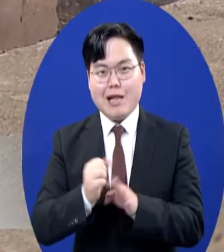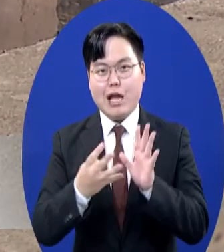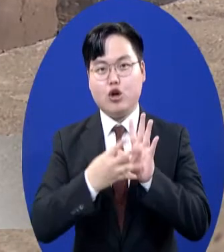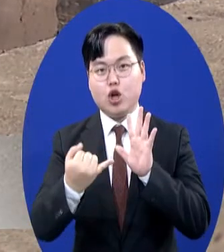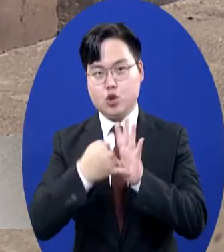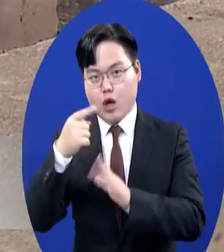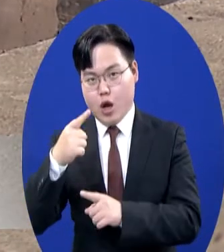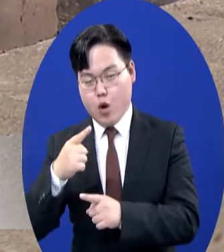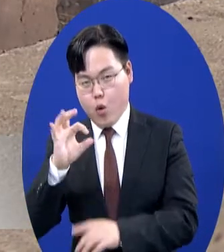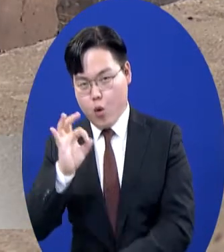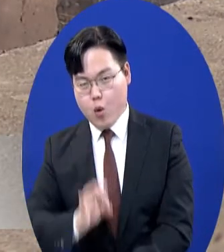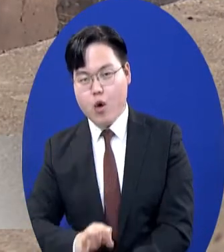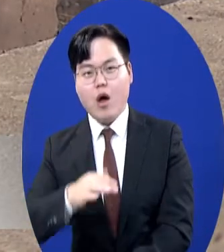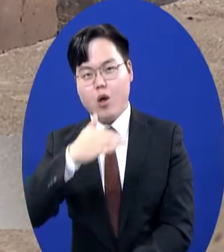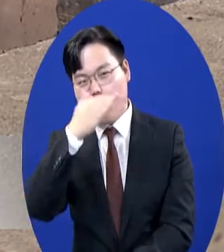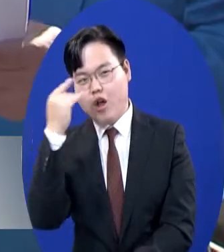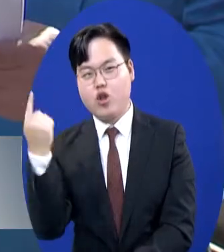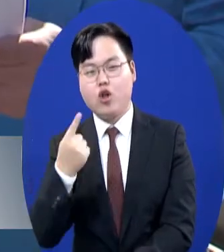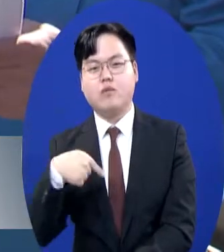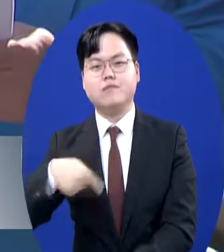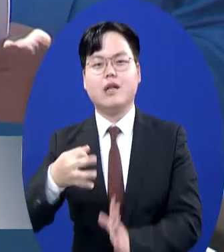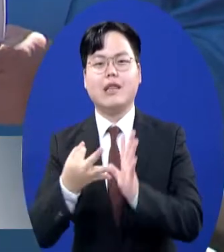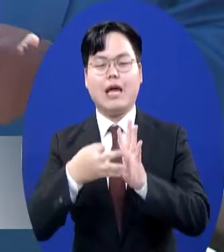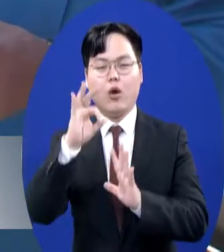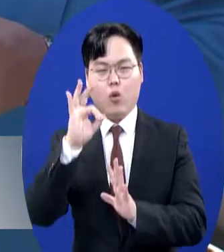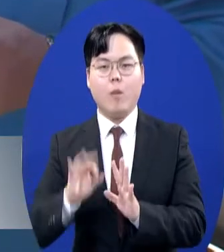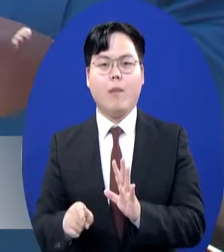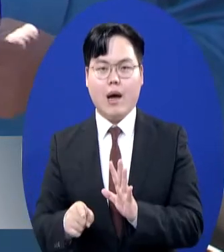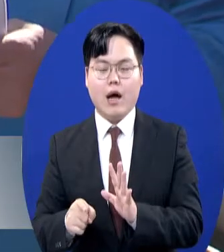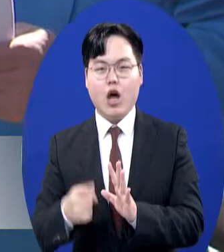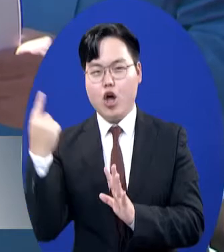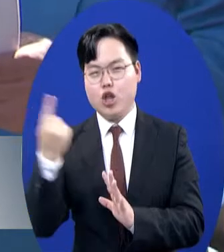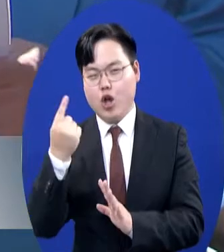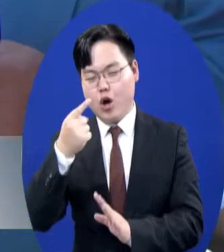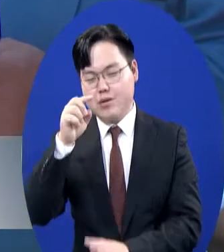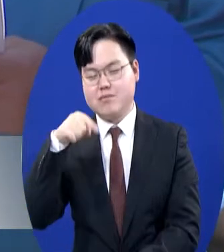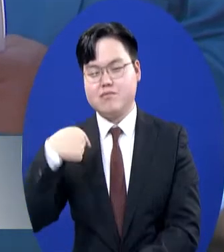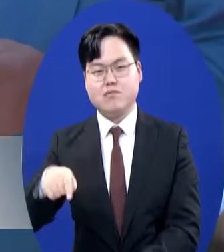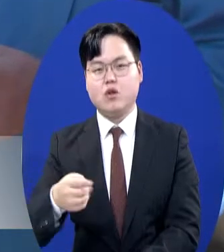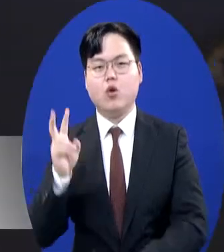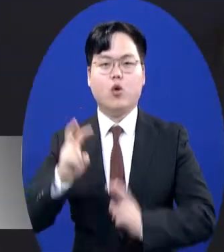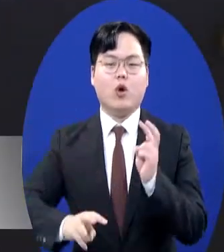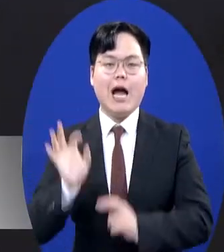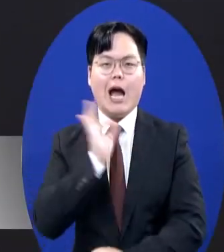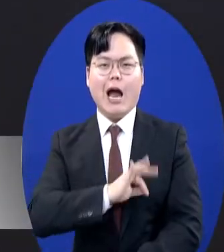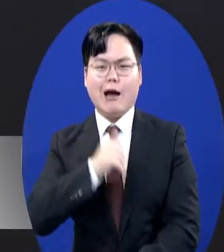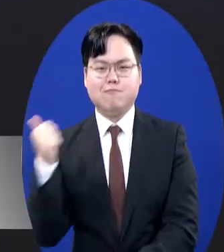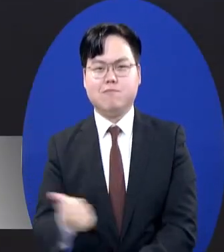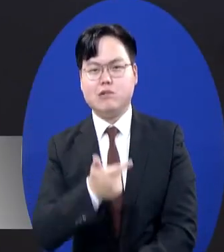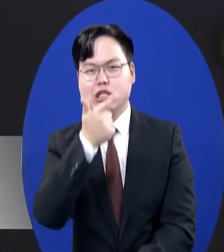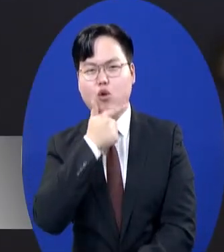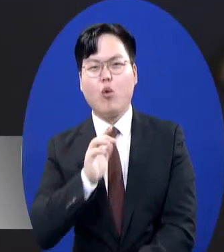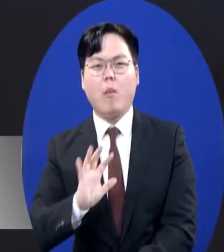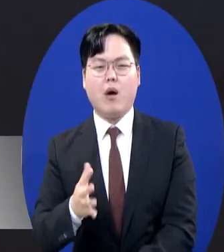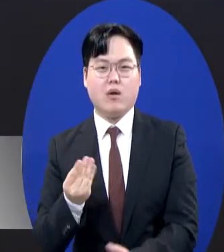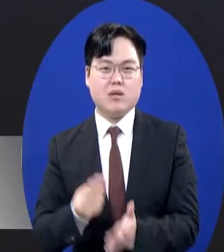96% байгаа бол эрчим хүчний салбарын бэлтгэл 80% үргэлжилж байна. Эрчим хүчний салбарын тухайд үйлдвэрлэл хэрэглээгээ хангах чадахгүй байдалд хүрэх